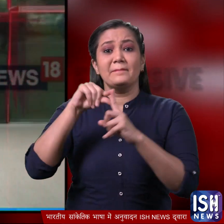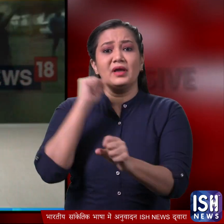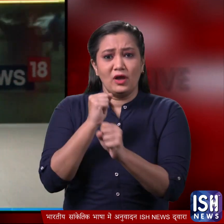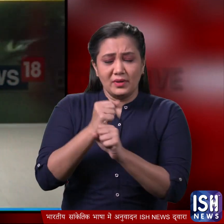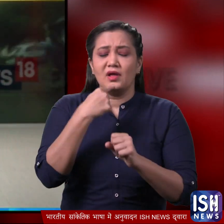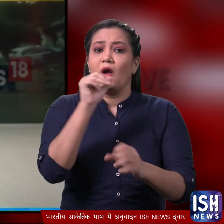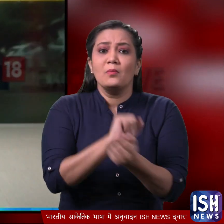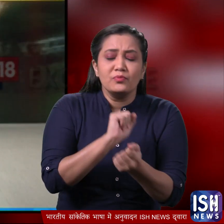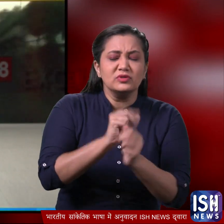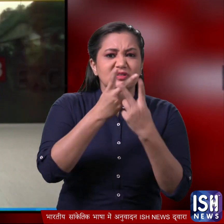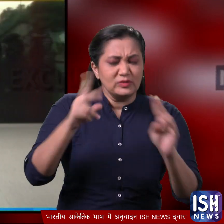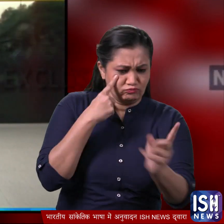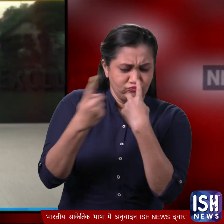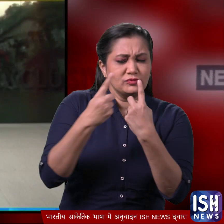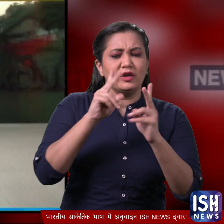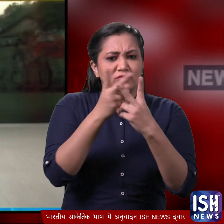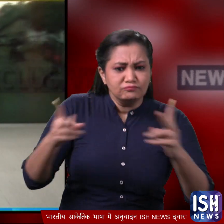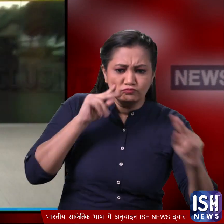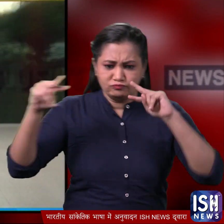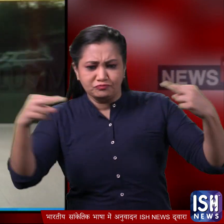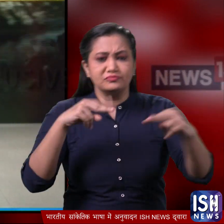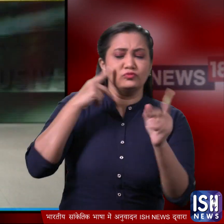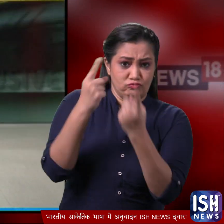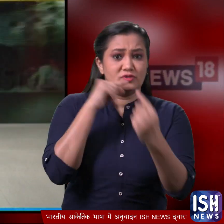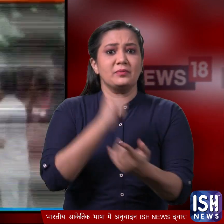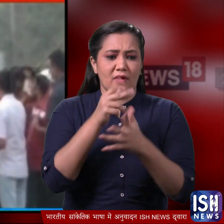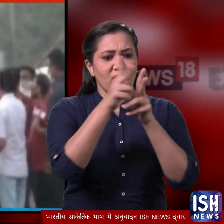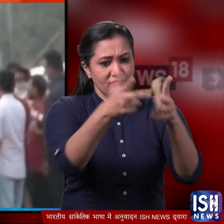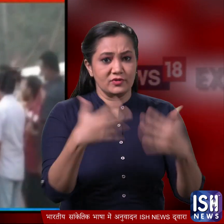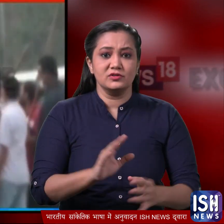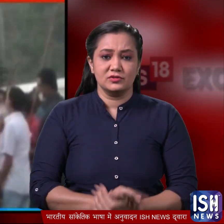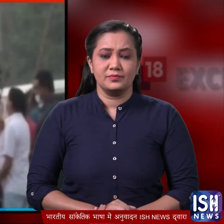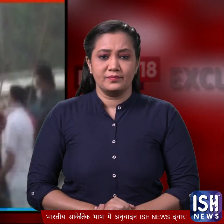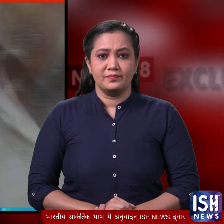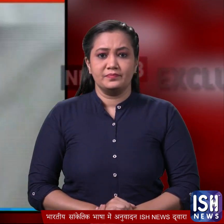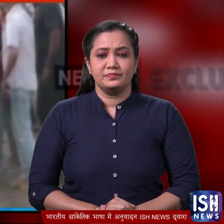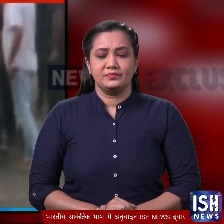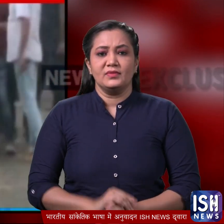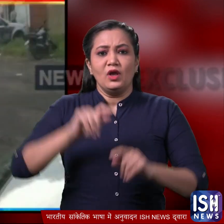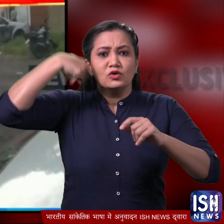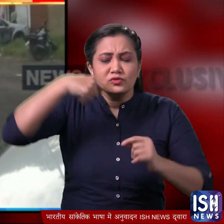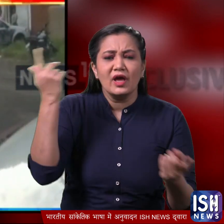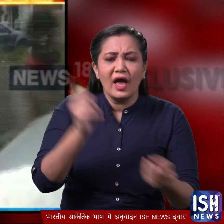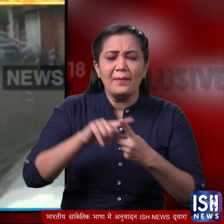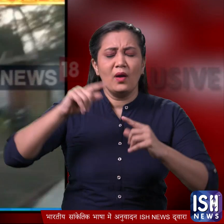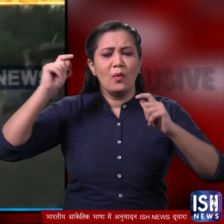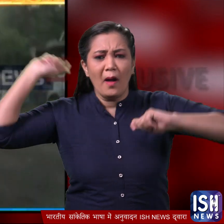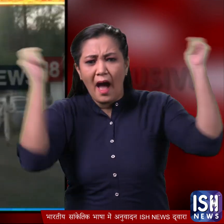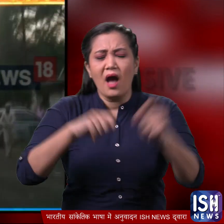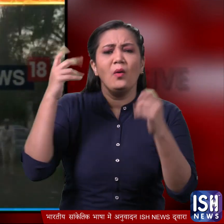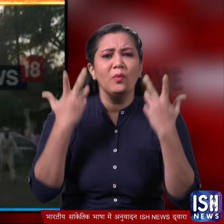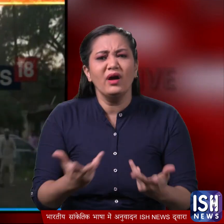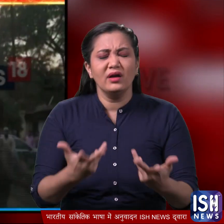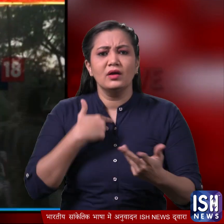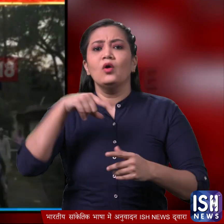प्रदेश सरकार ने भी पुलिस को इस मामले के हर पहलू की जांच करने के निर्देश दिए, ताकि ये पता चल सके कि शूटिंग के दौरान हमला